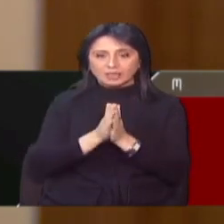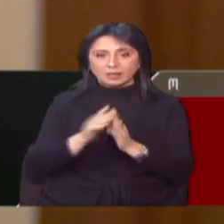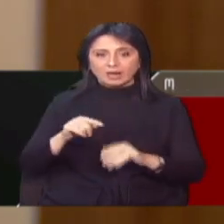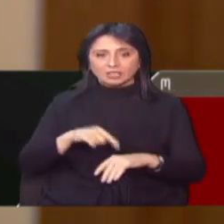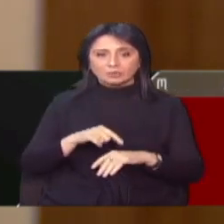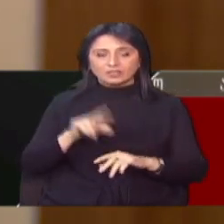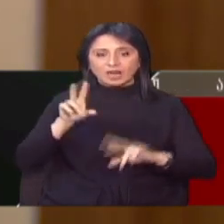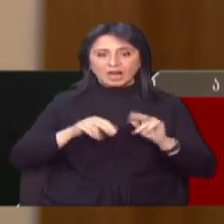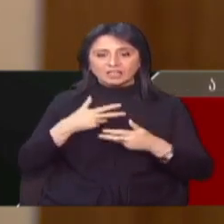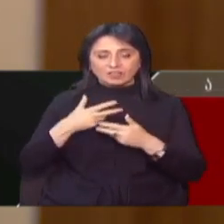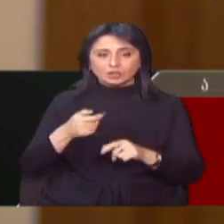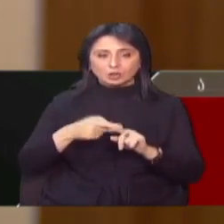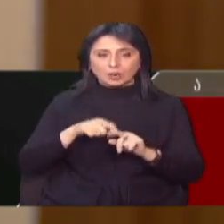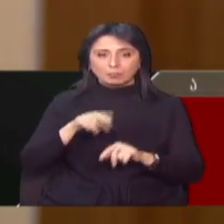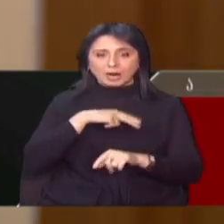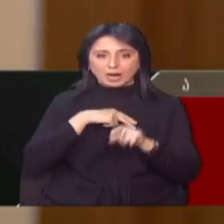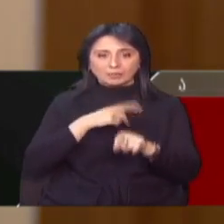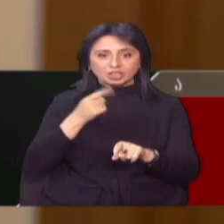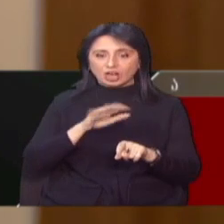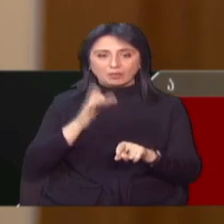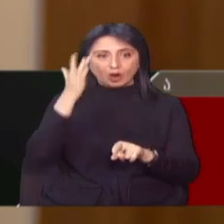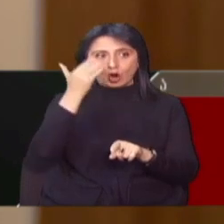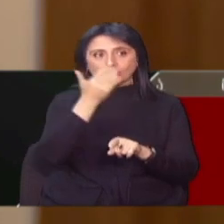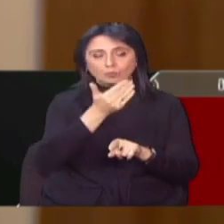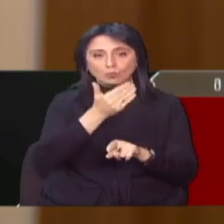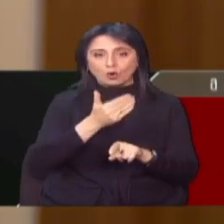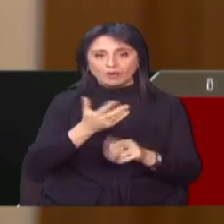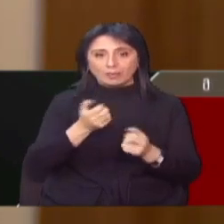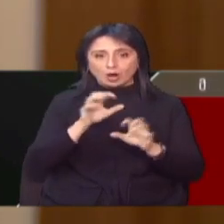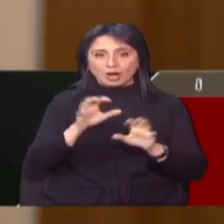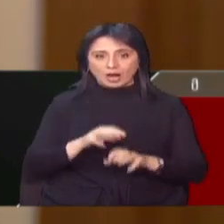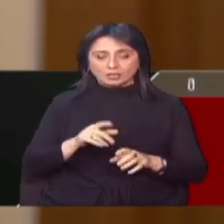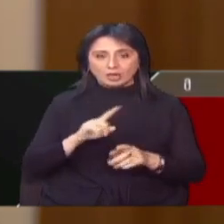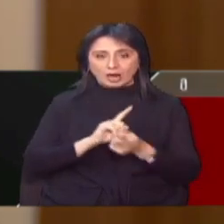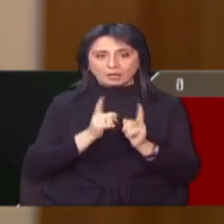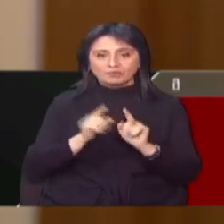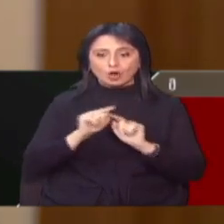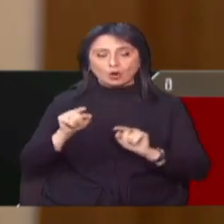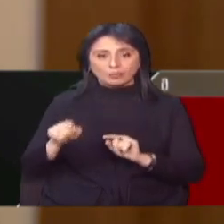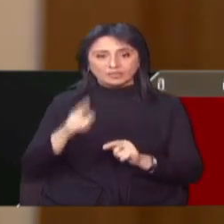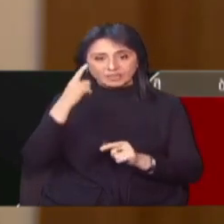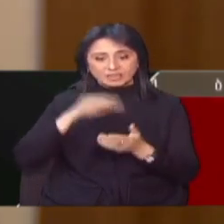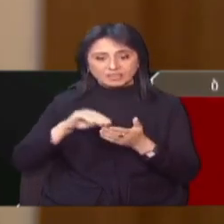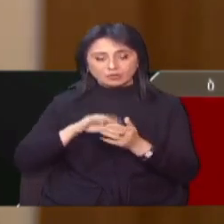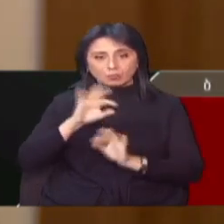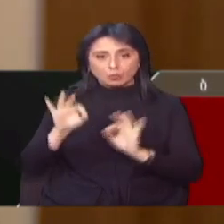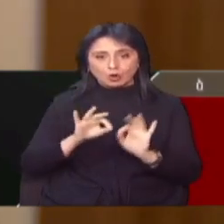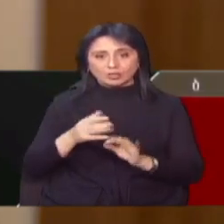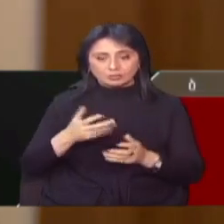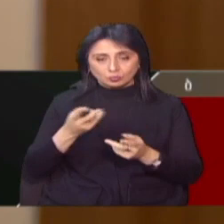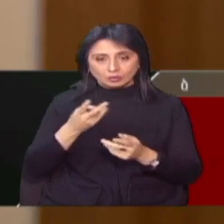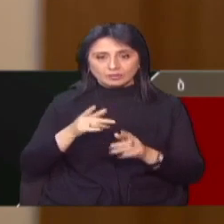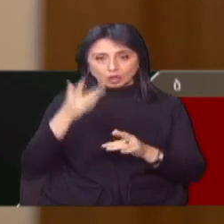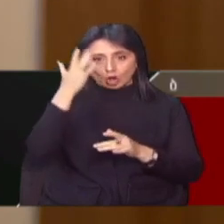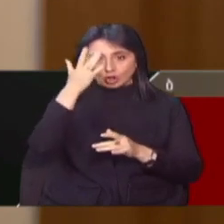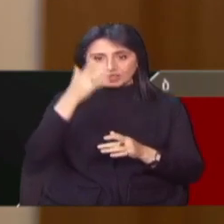განწყობა, გაითვალისწინონ ამ პარლამენტში არამხოლოდ ოცნების მიღებული კანონები, არამედ ოპოზიციის მიერ ინიცირებული პროექტებიც, რომლებიც